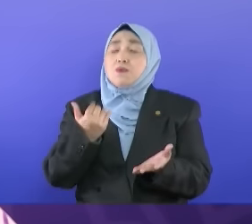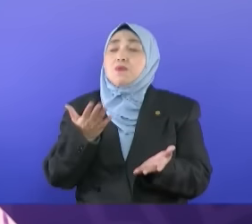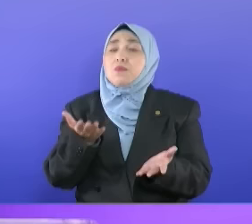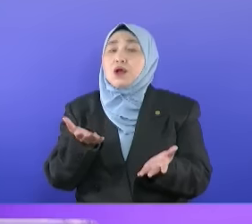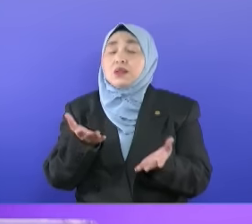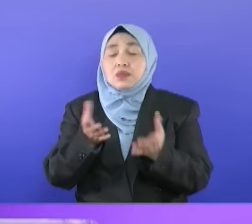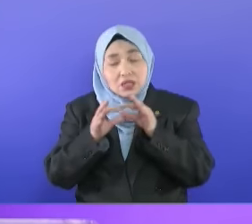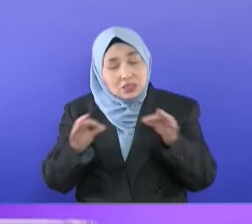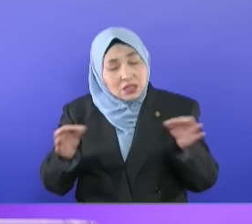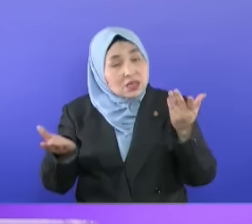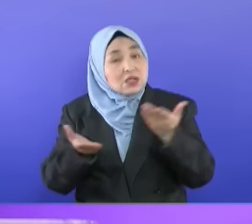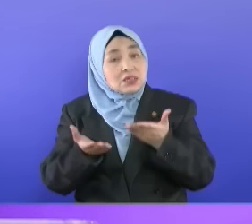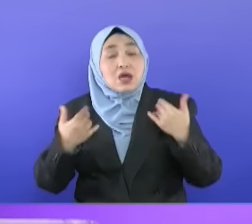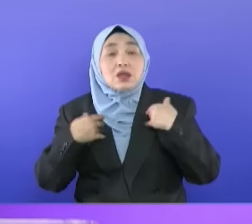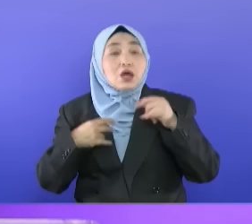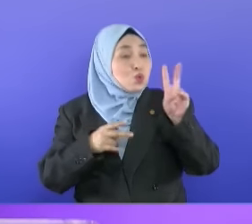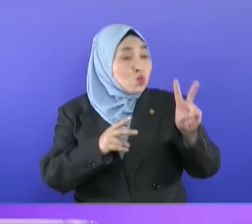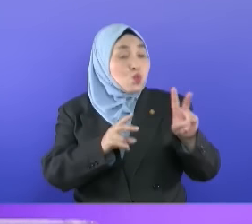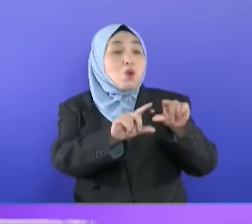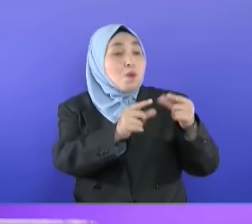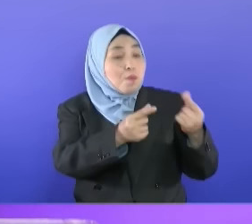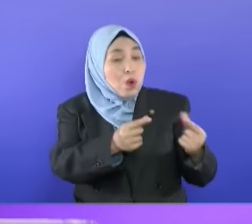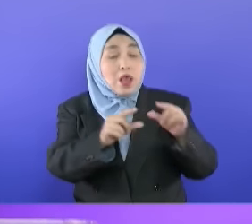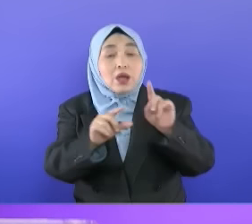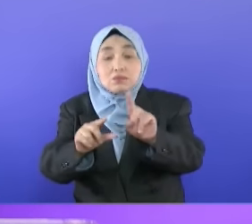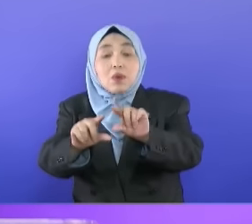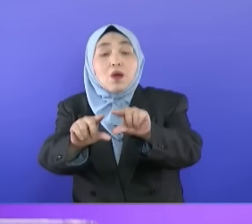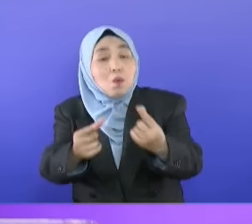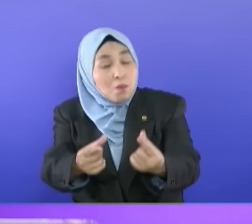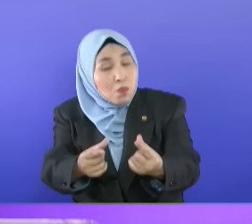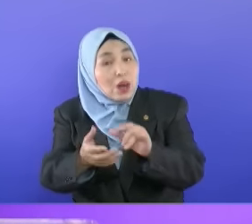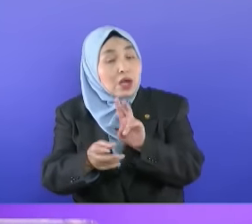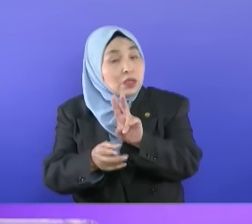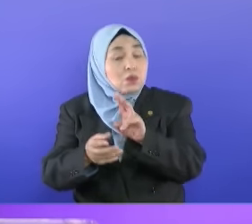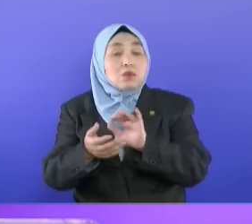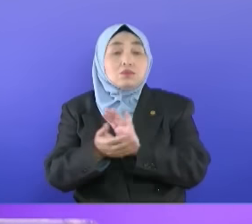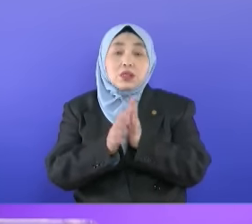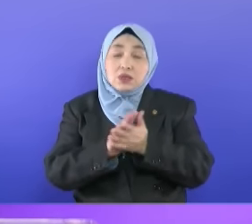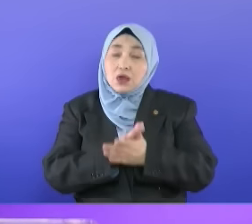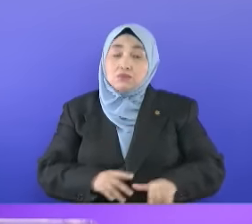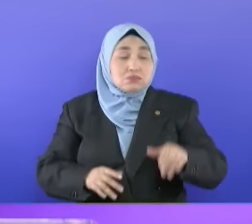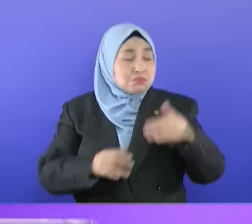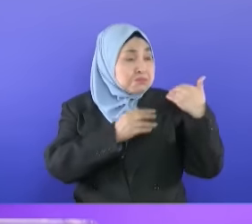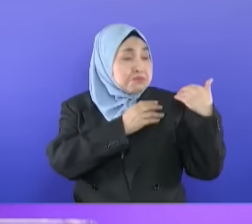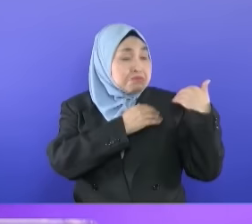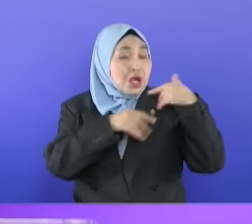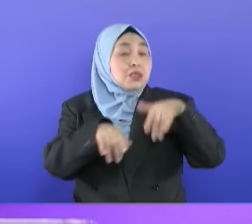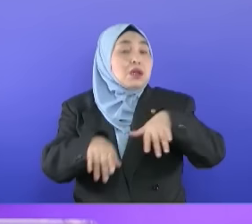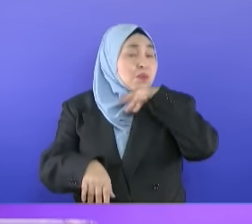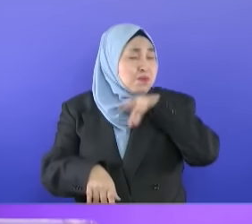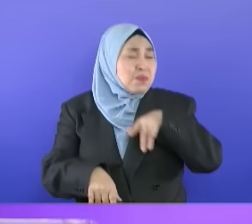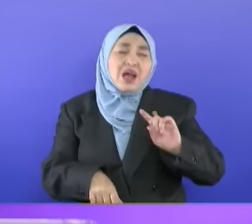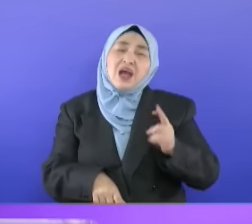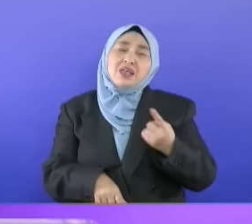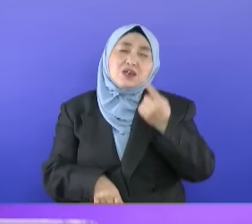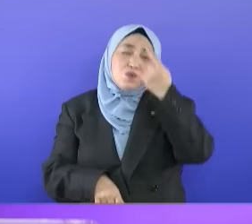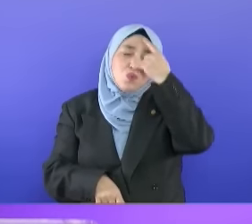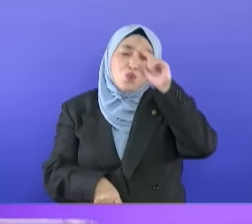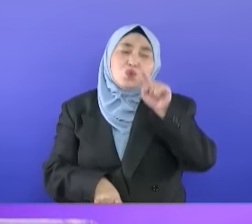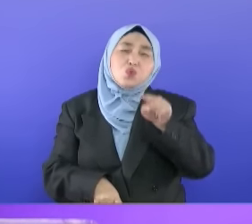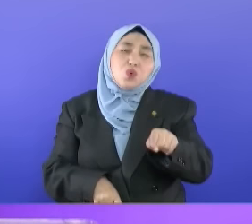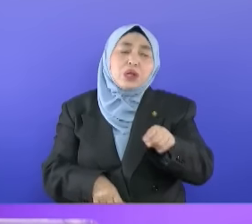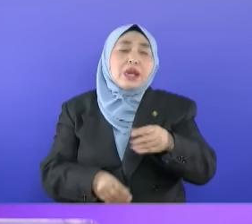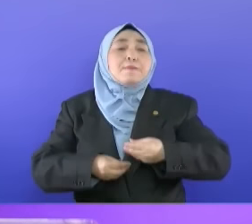cerita di sini bahwa ada dua kumpulan maka Allah menyatakan peranan kamu wahai Muhammad sesungguhnya Kamu hanyalah untuk untuk